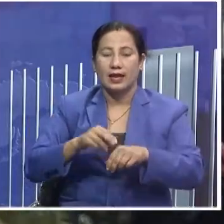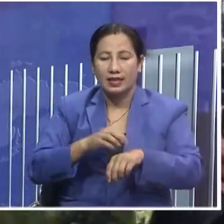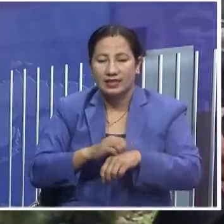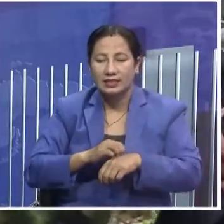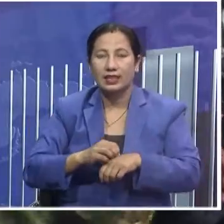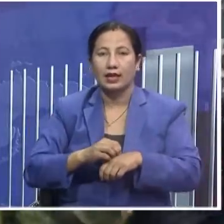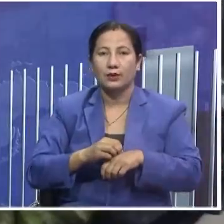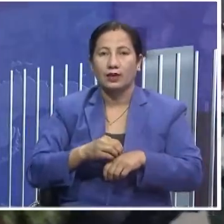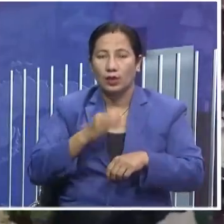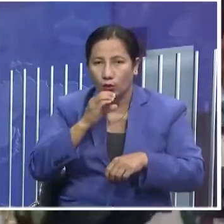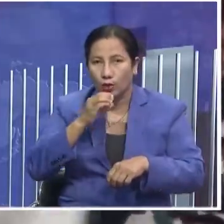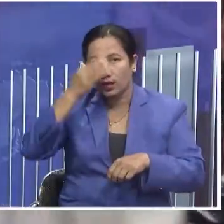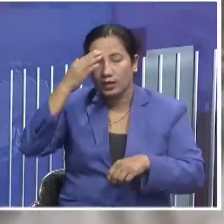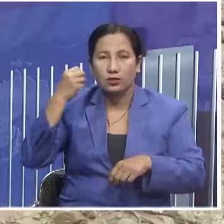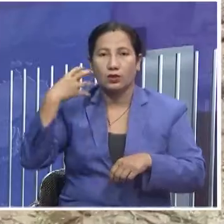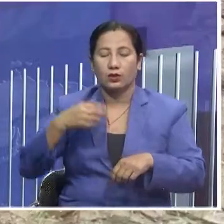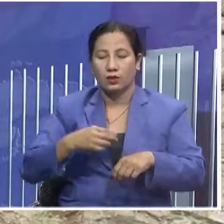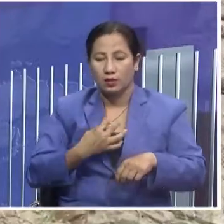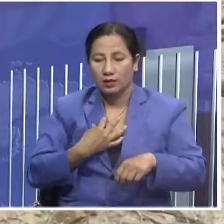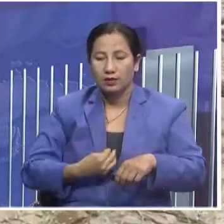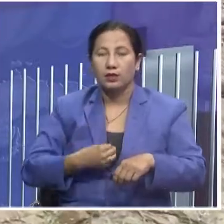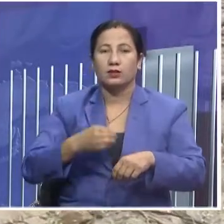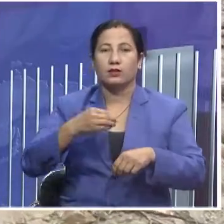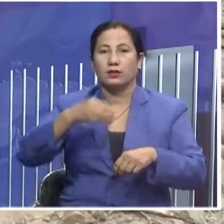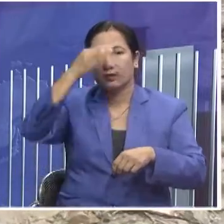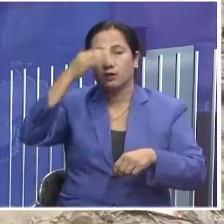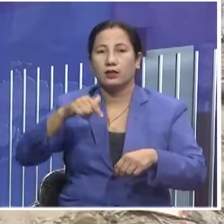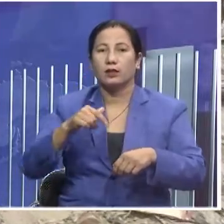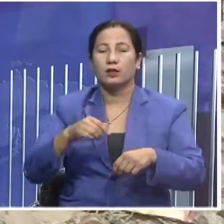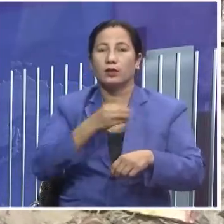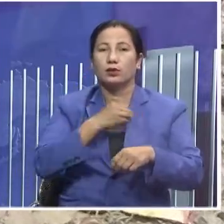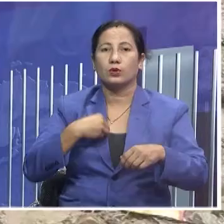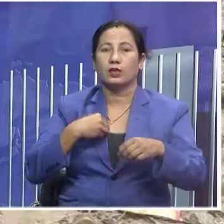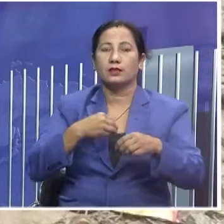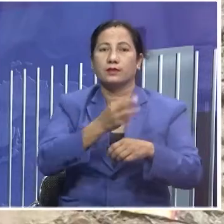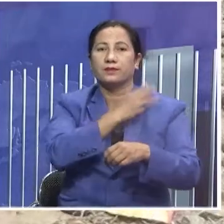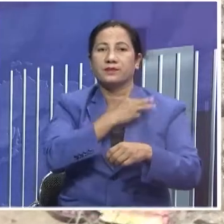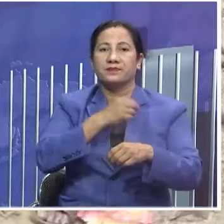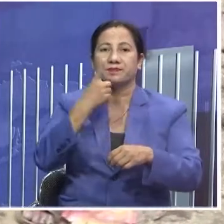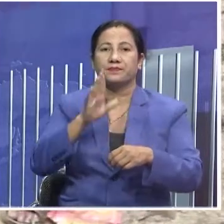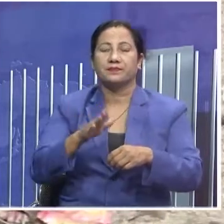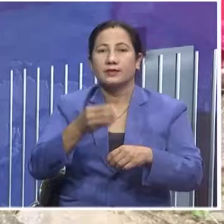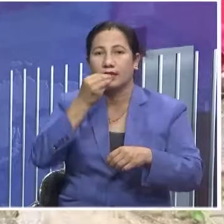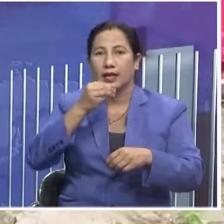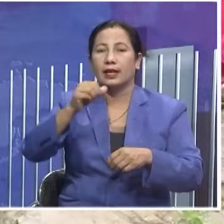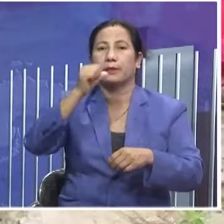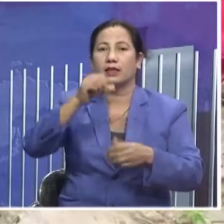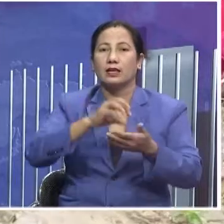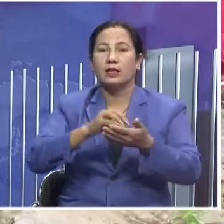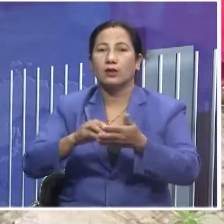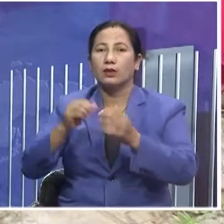र पाचन प्रणाली सम्बन्धी लगायतका समस्या देखिएको स्वास्थ्यकर्मी भूमा ओलीले जानकारी दिनुभयो। खाना पानी र ठाउँ